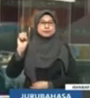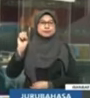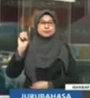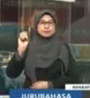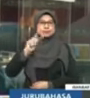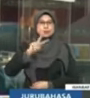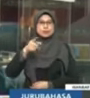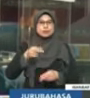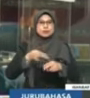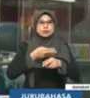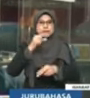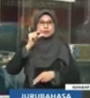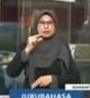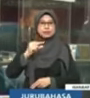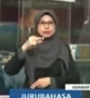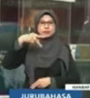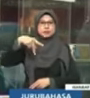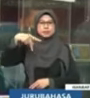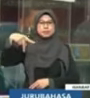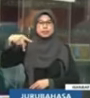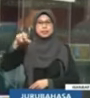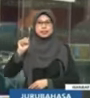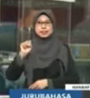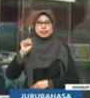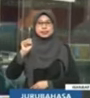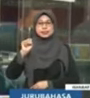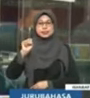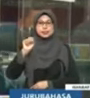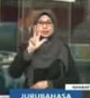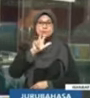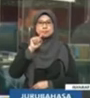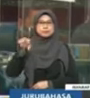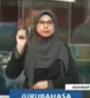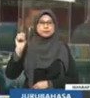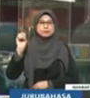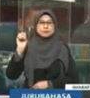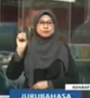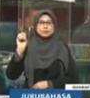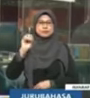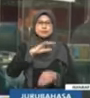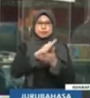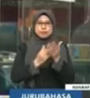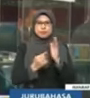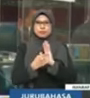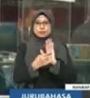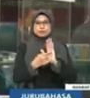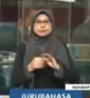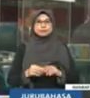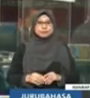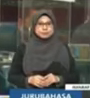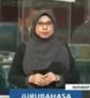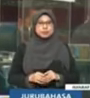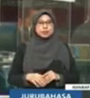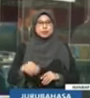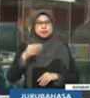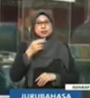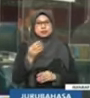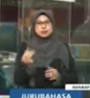memantau dan juga beri pandangan serta cadangan tentang siasatan yang dijalankan. Walau bagaimanapun, tentang cadangan daripada Yang